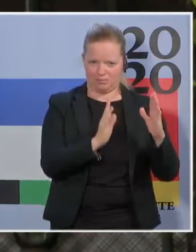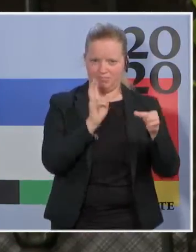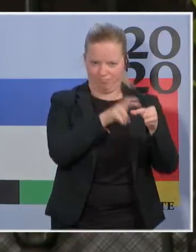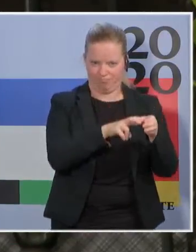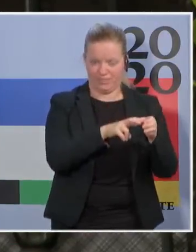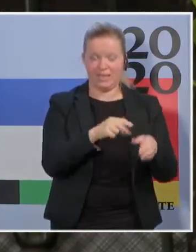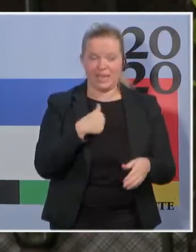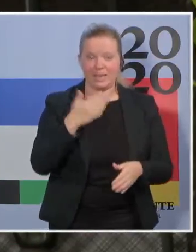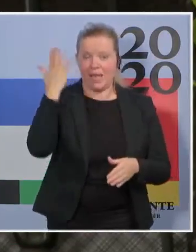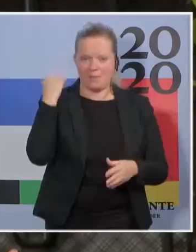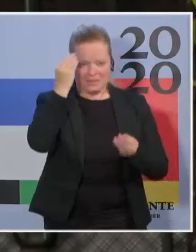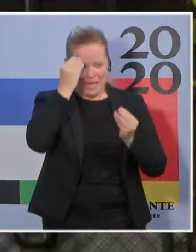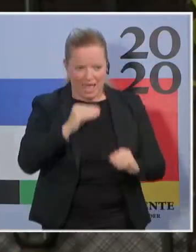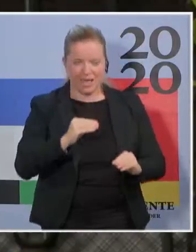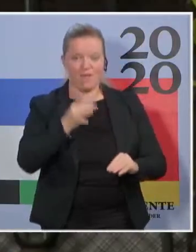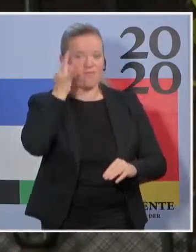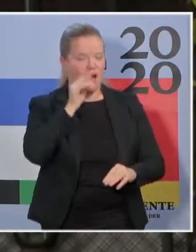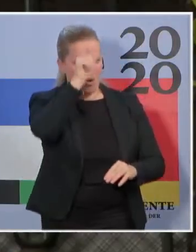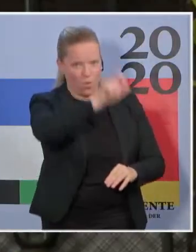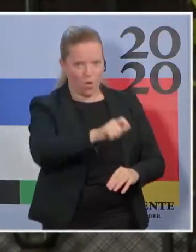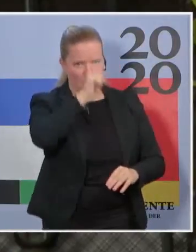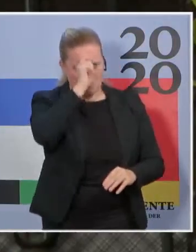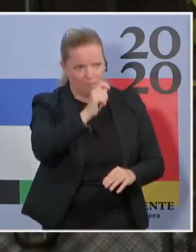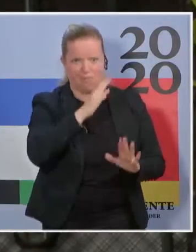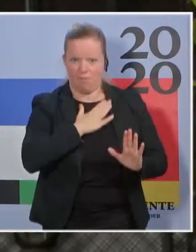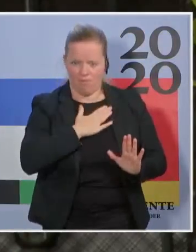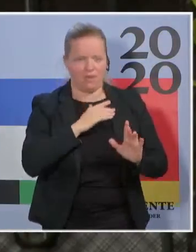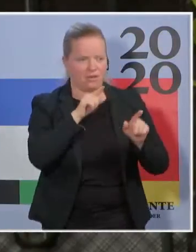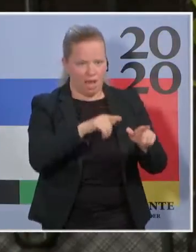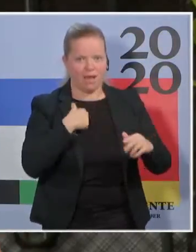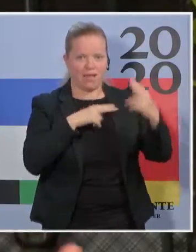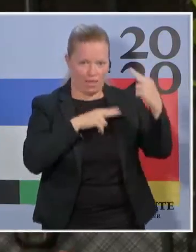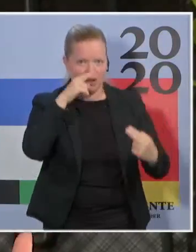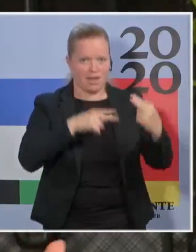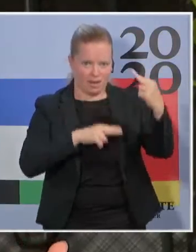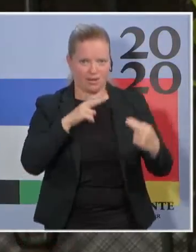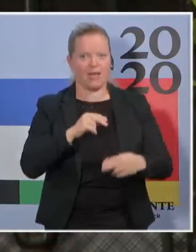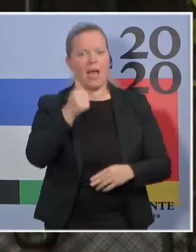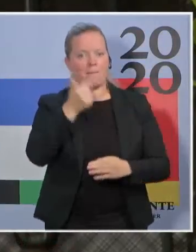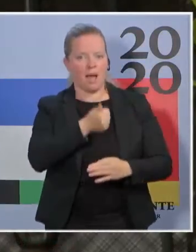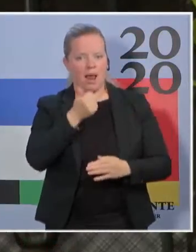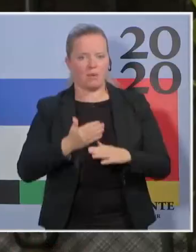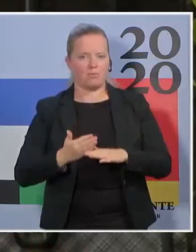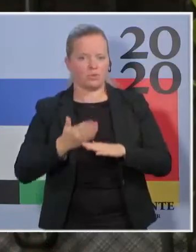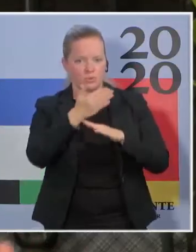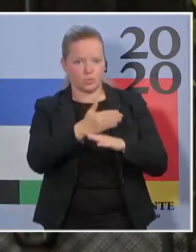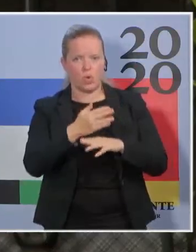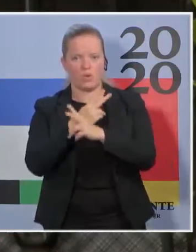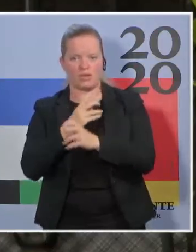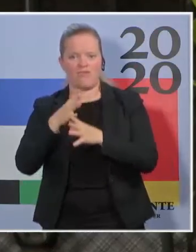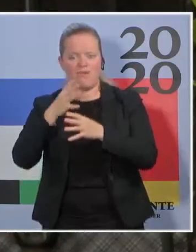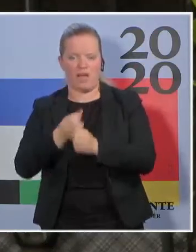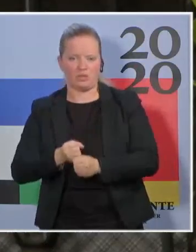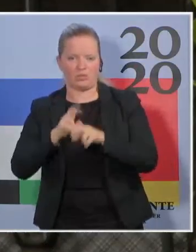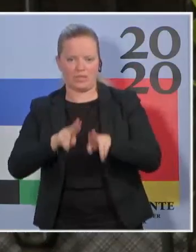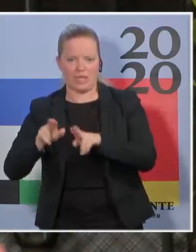diese wirklich beeindruckende Frau persönlich kennenlernen zu dürfen. Einmal bei einem Besuch des österreichischen Verfassungsgerichtshofs